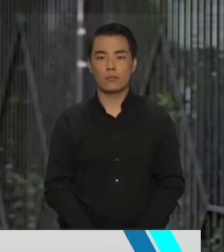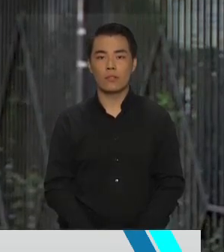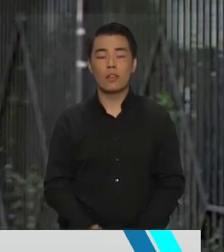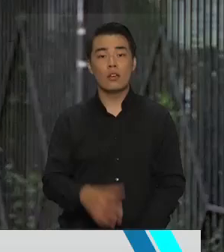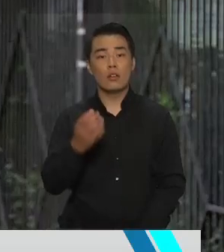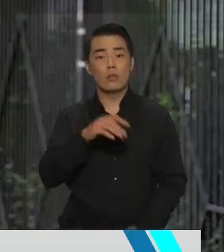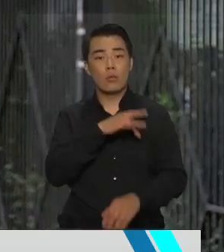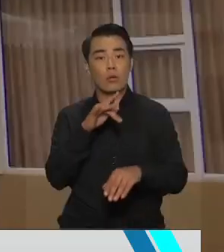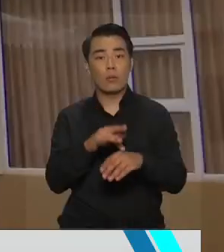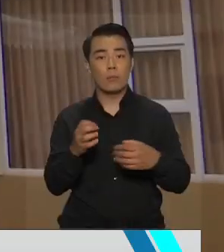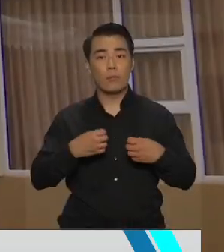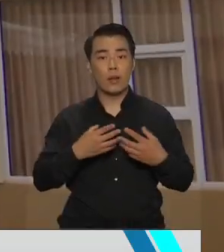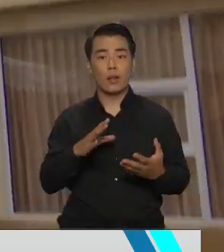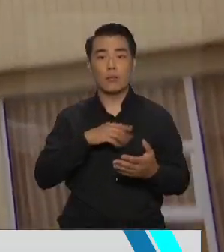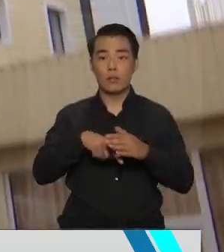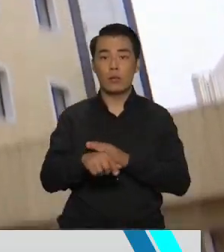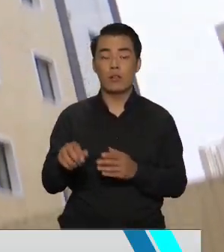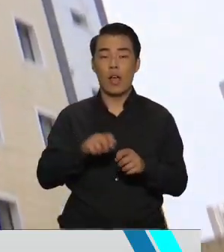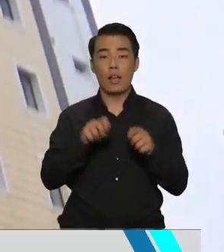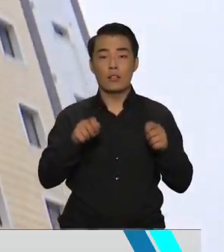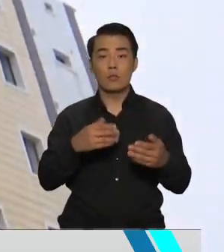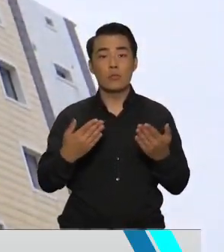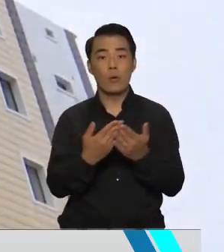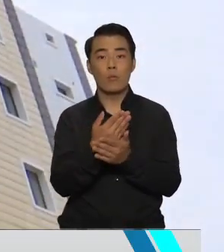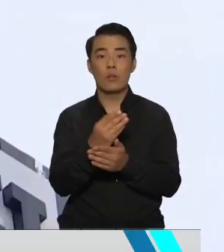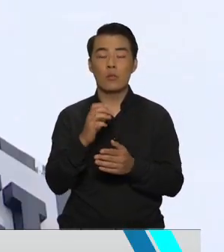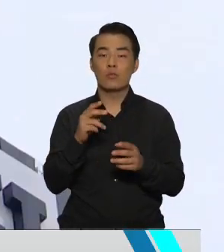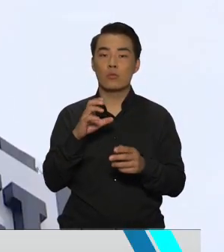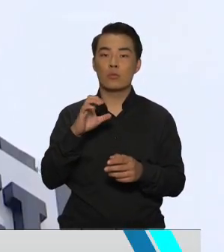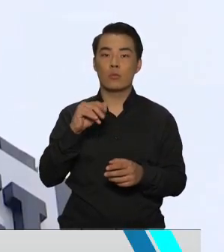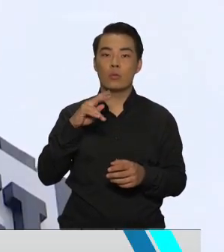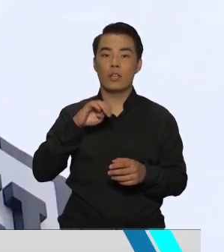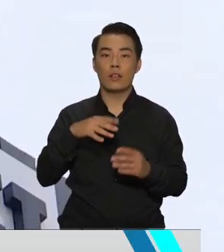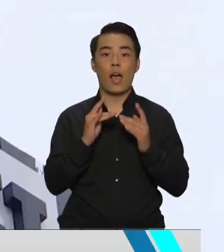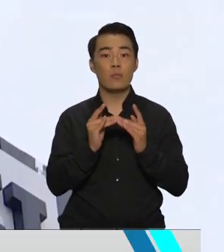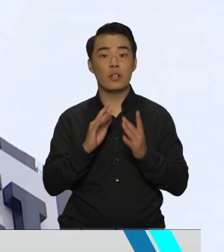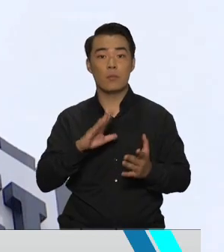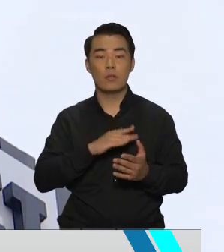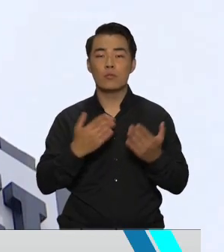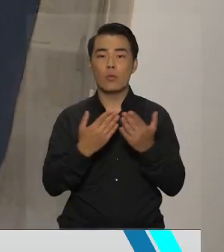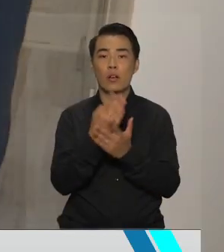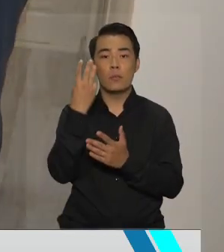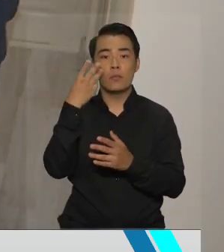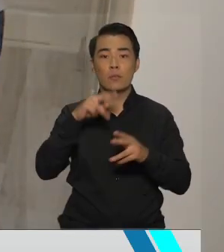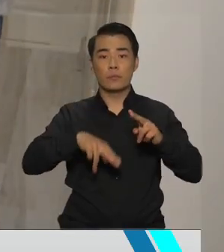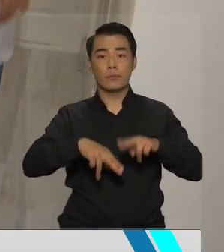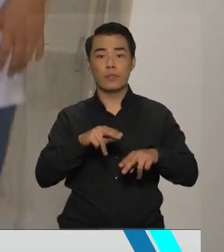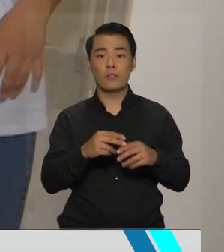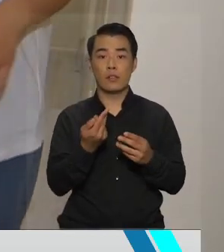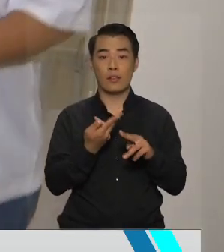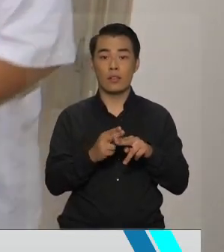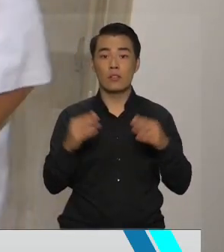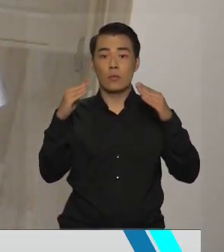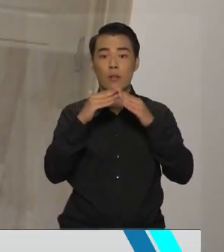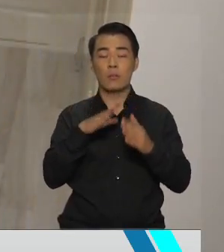Также в городе к празднику приурочили открытие нового студенческого общежития. Современное комфортабельное здание рассчитано